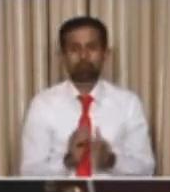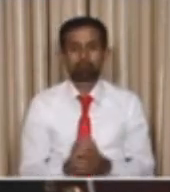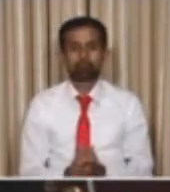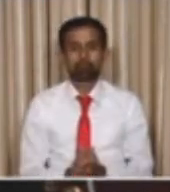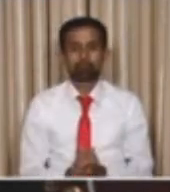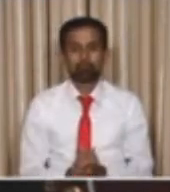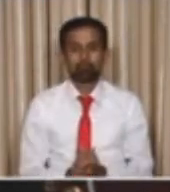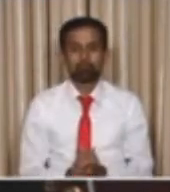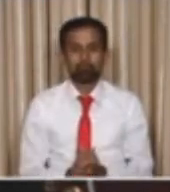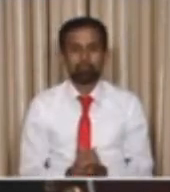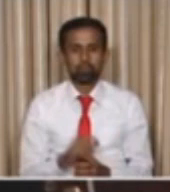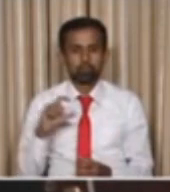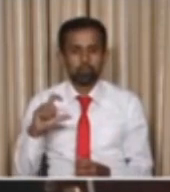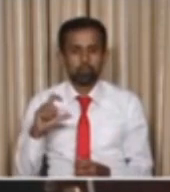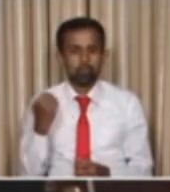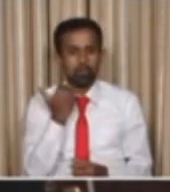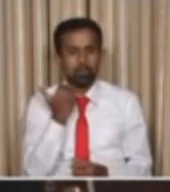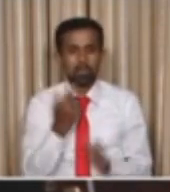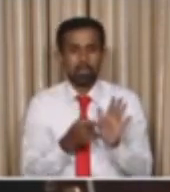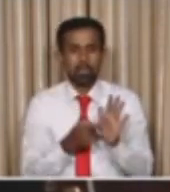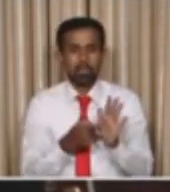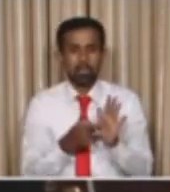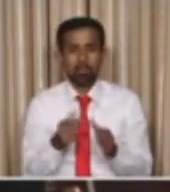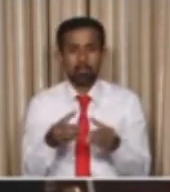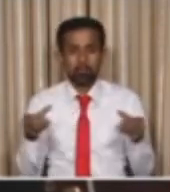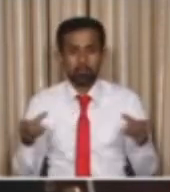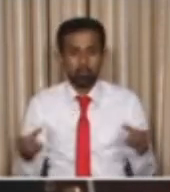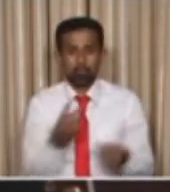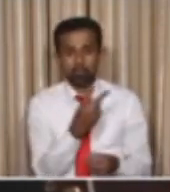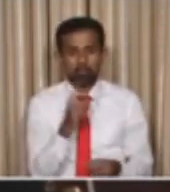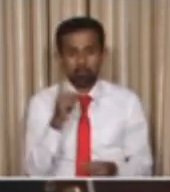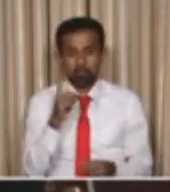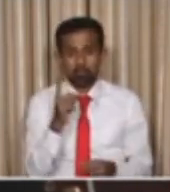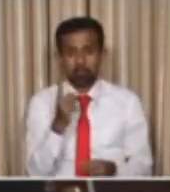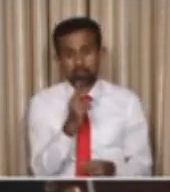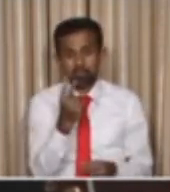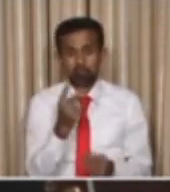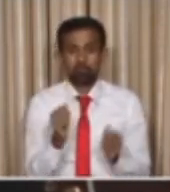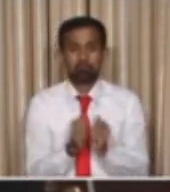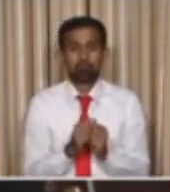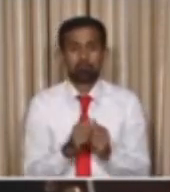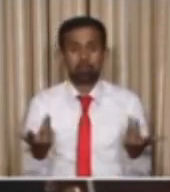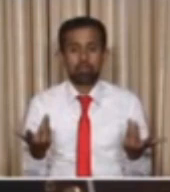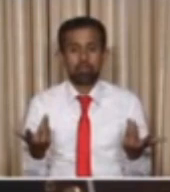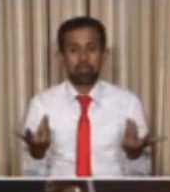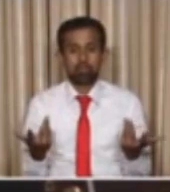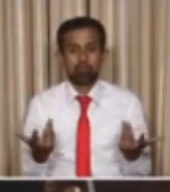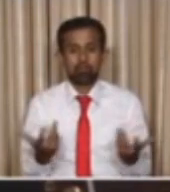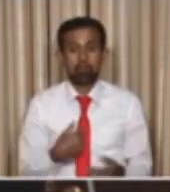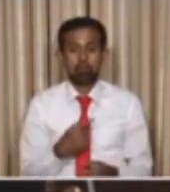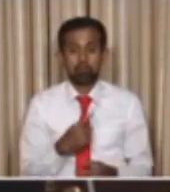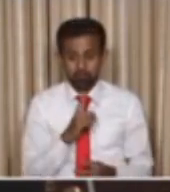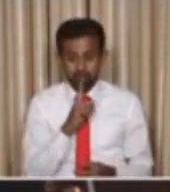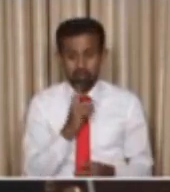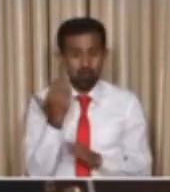වෙනකොට. පිළිකා රෝගීන්ට දෙන ලීනි ඇක්සලරේටර් යන්ත්‍ර දෙකෙන් එකක්වත් ක්‍රියාත්මක වෙන්නේ නැහැ. මම මේකේ හඬ නගලා තිබෙනවා මේ